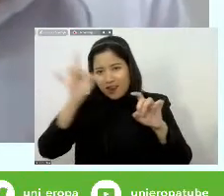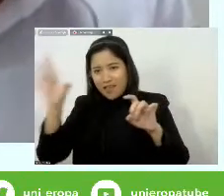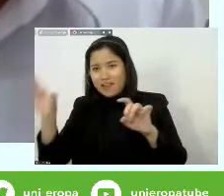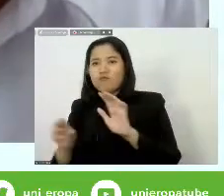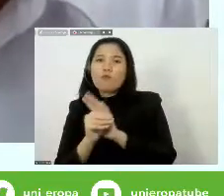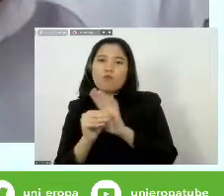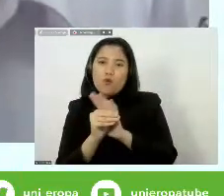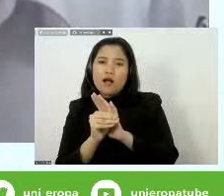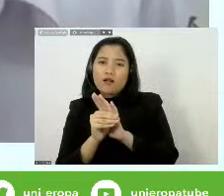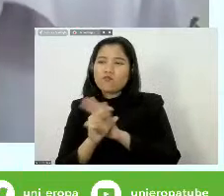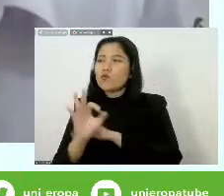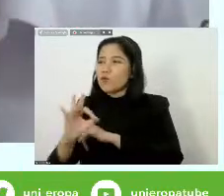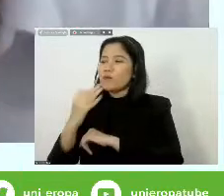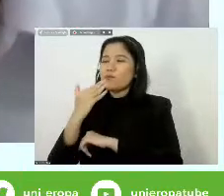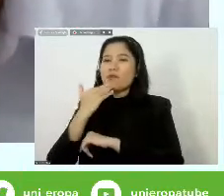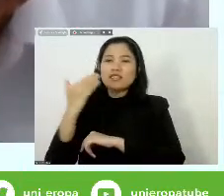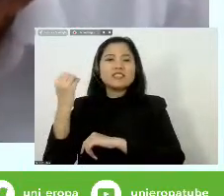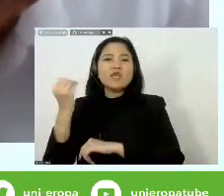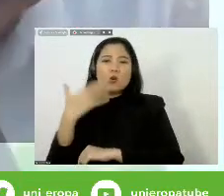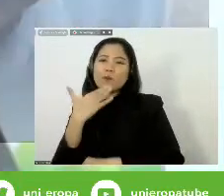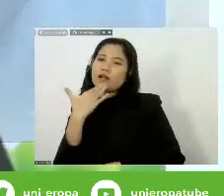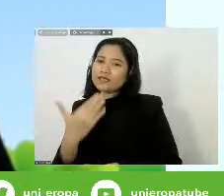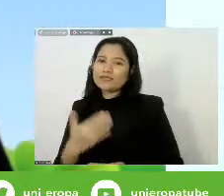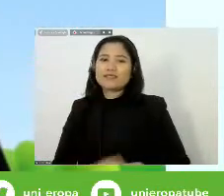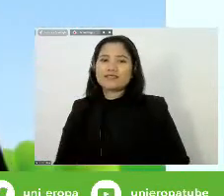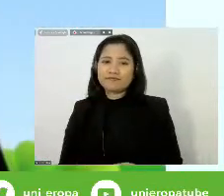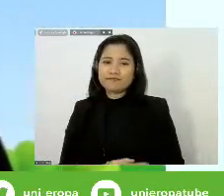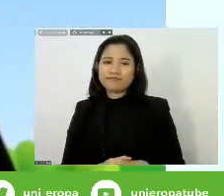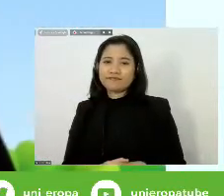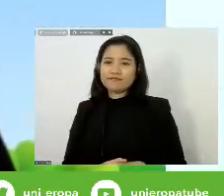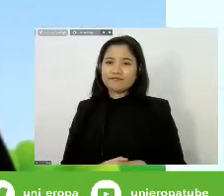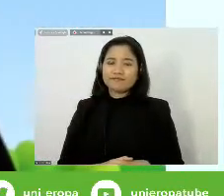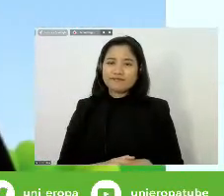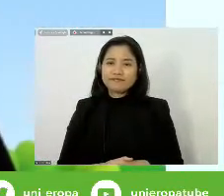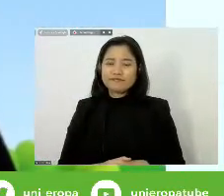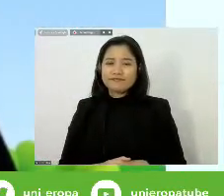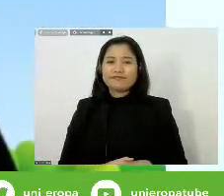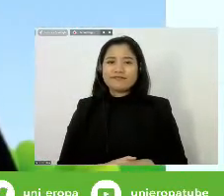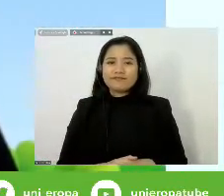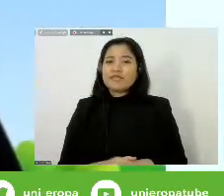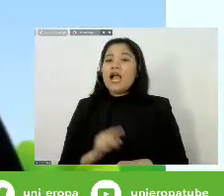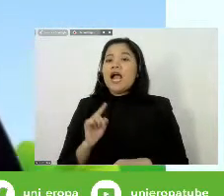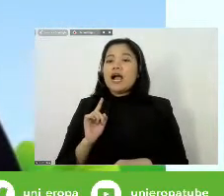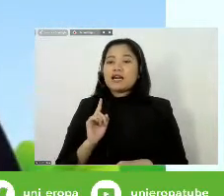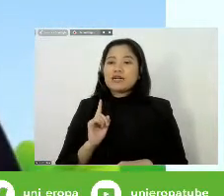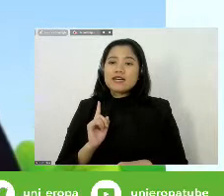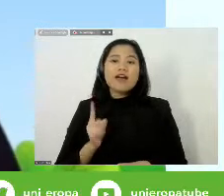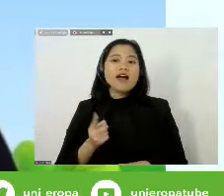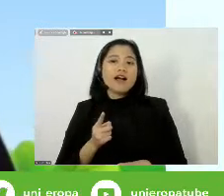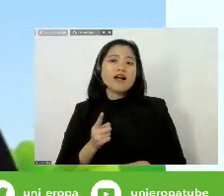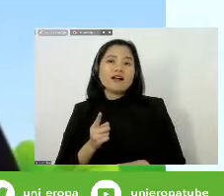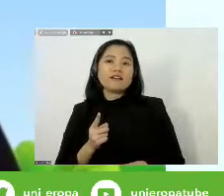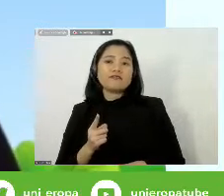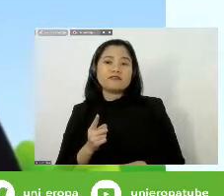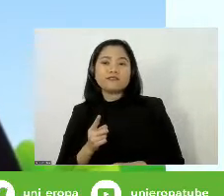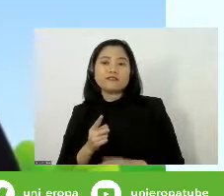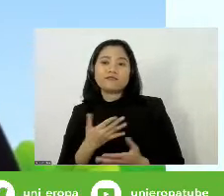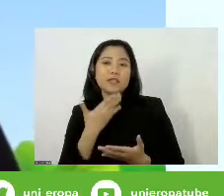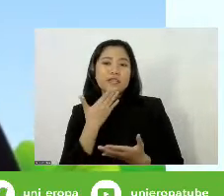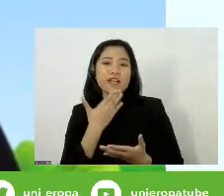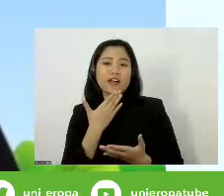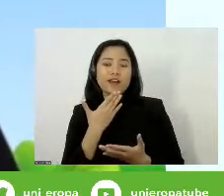banyak cukup menjawab pertanyaannya berikut ini juga ada dari eh ini dia